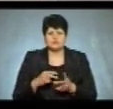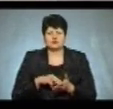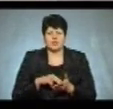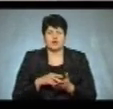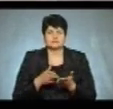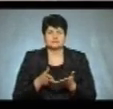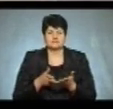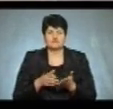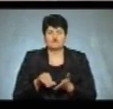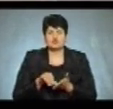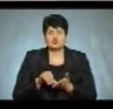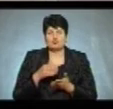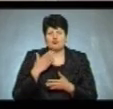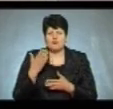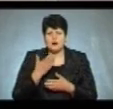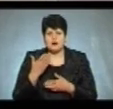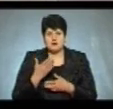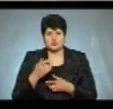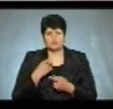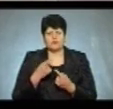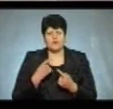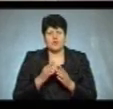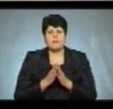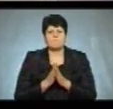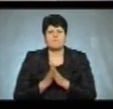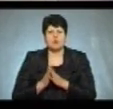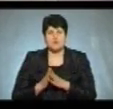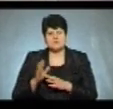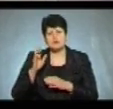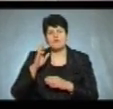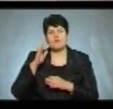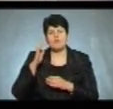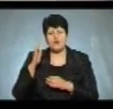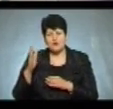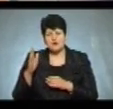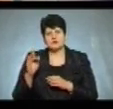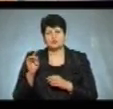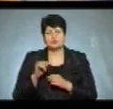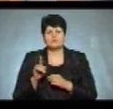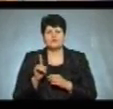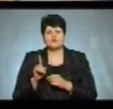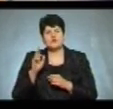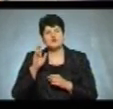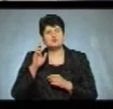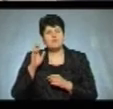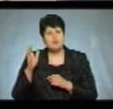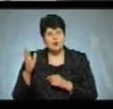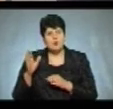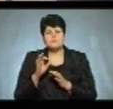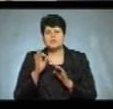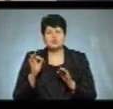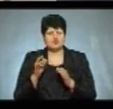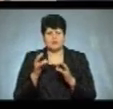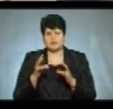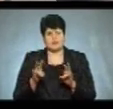стоять, виступають, говорять і просять в Бога, тому що з Богом нічого не